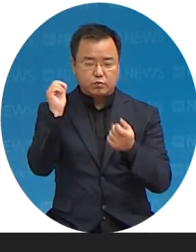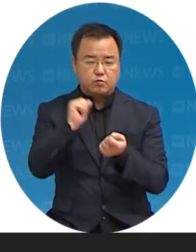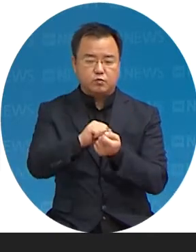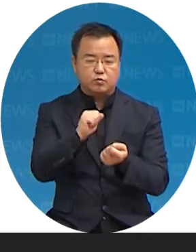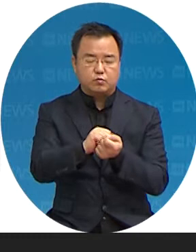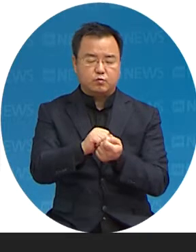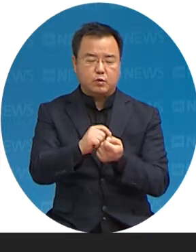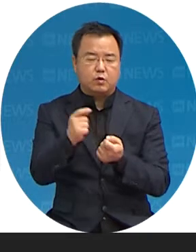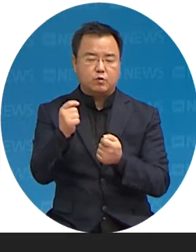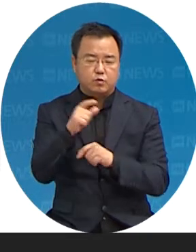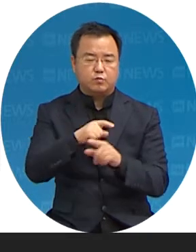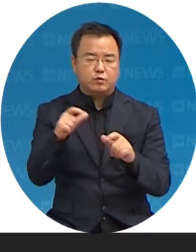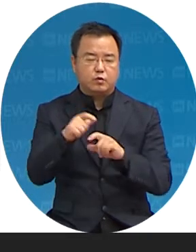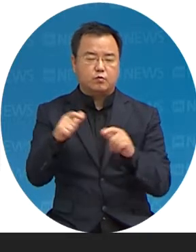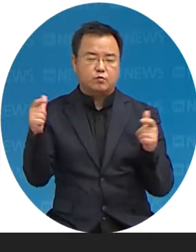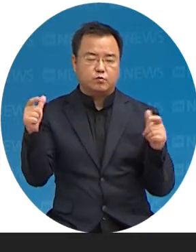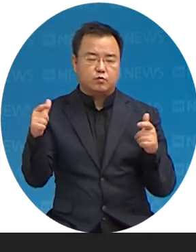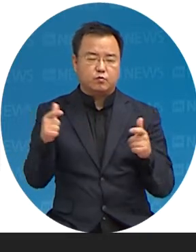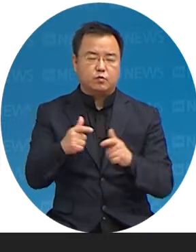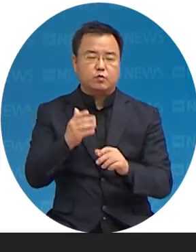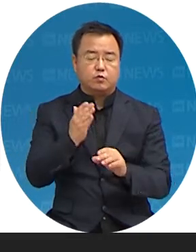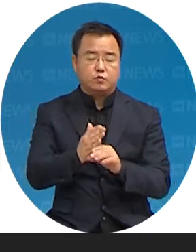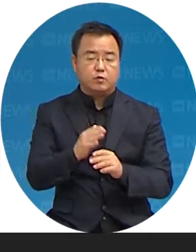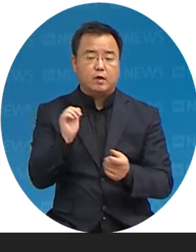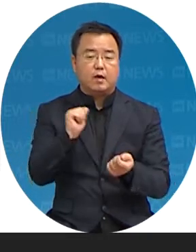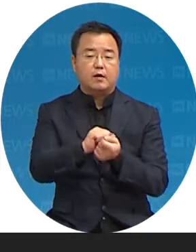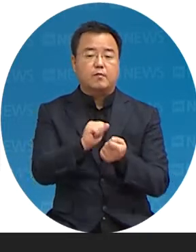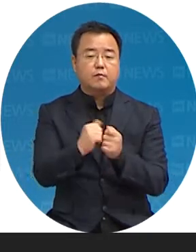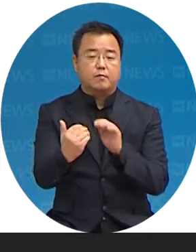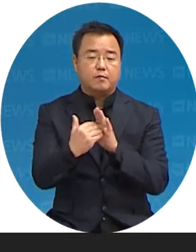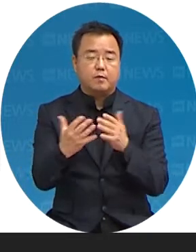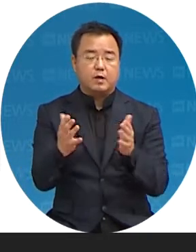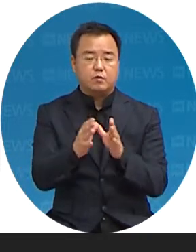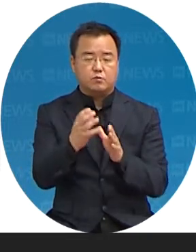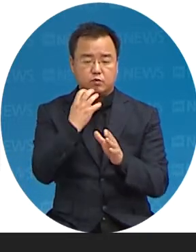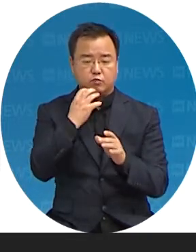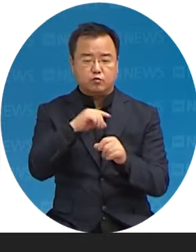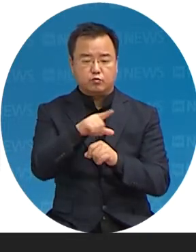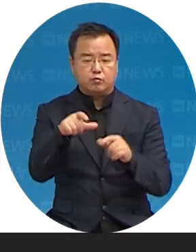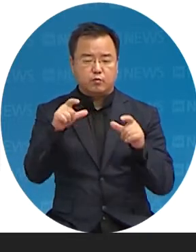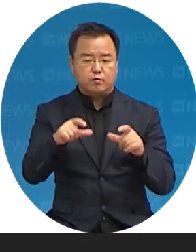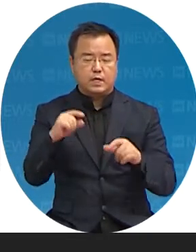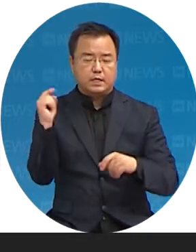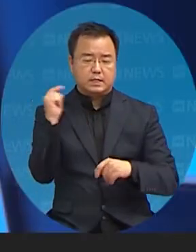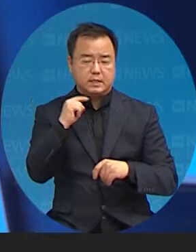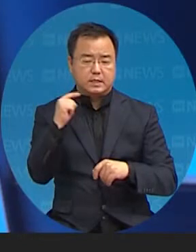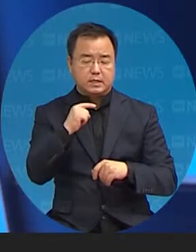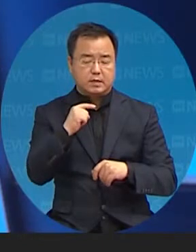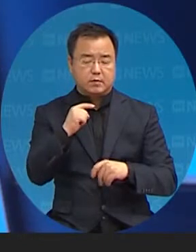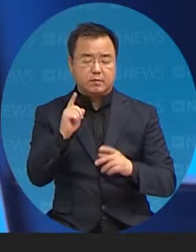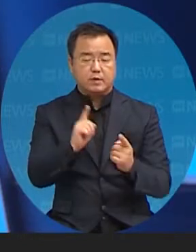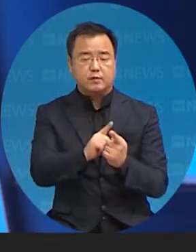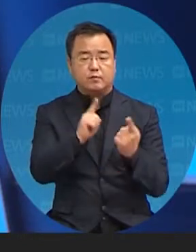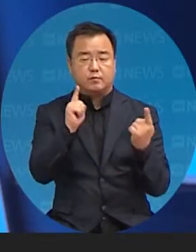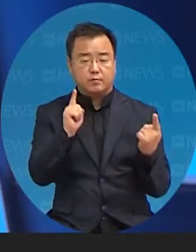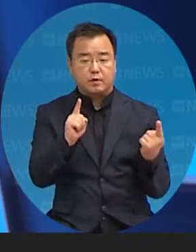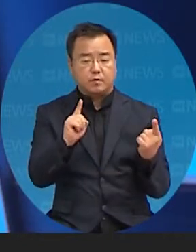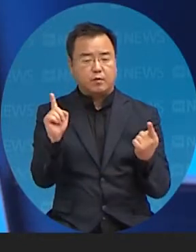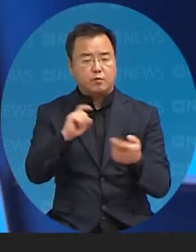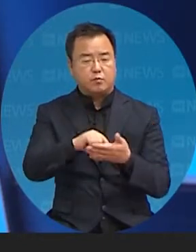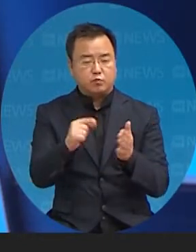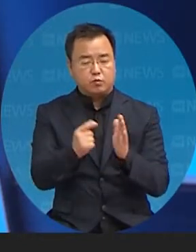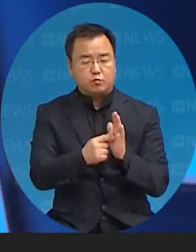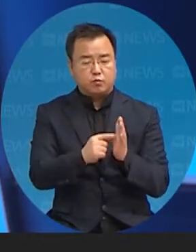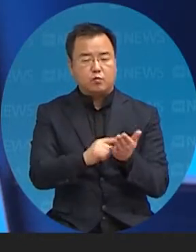조금씩 감소하고 있습니다 방역당국은 수도권 지역에서 강화된 사회적 거리 2개 효과가 일정부분